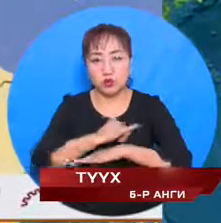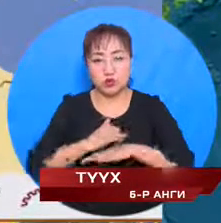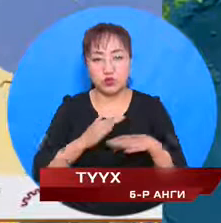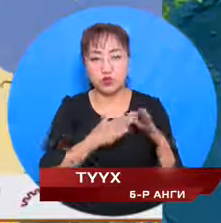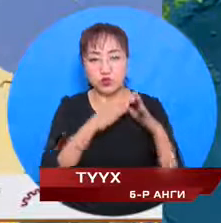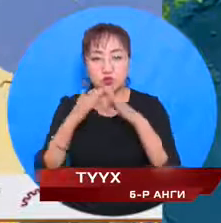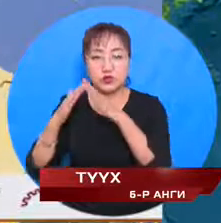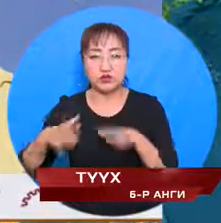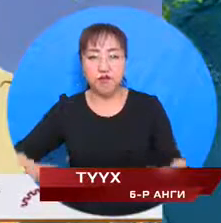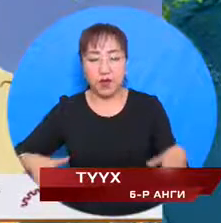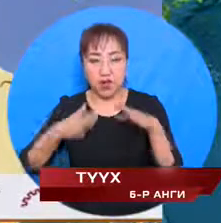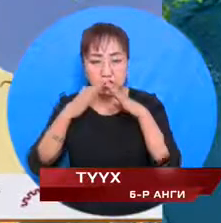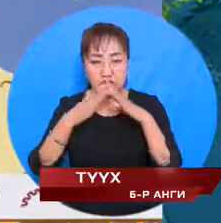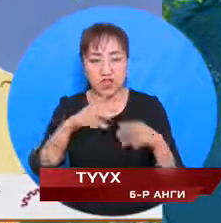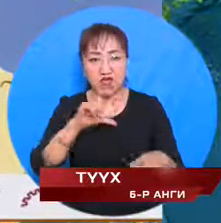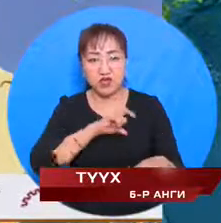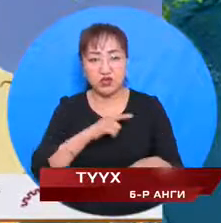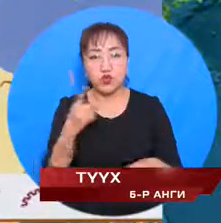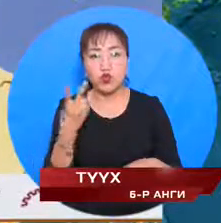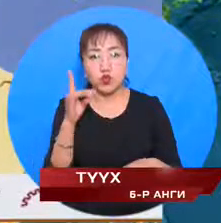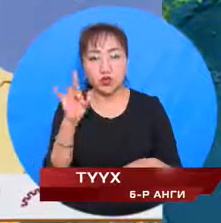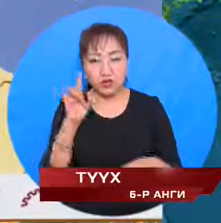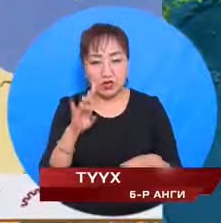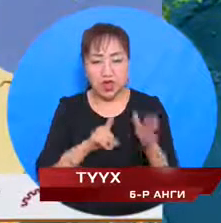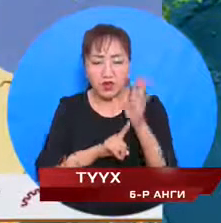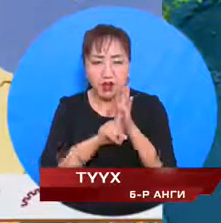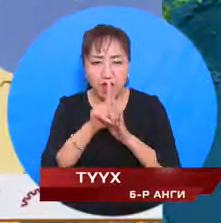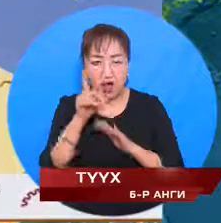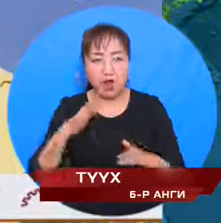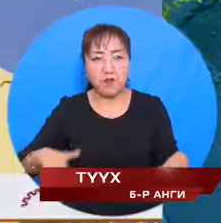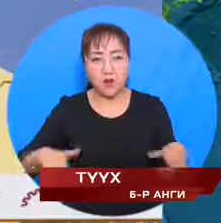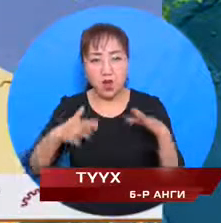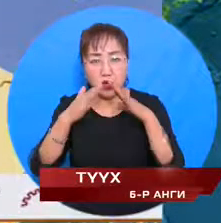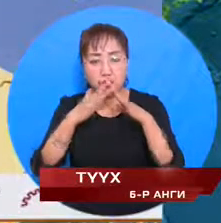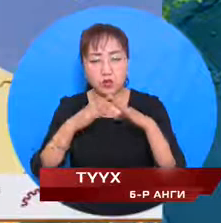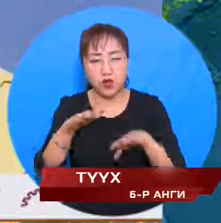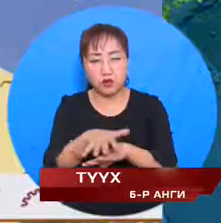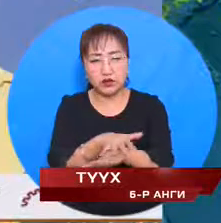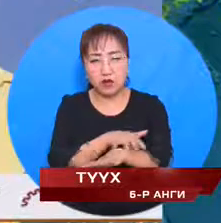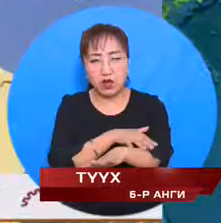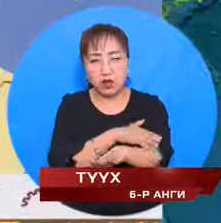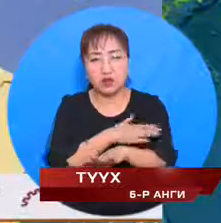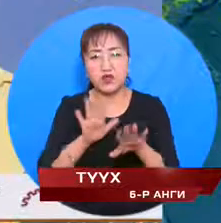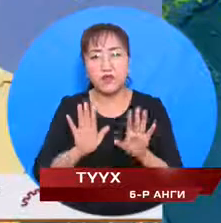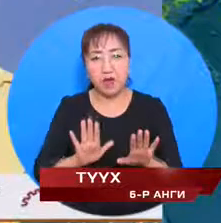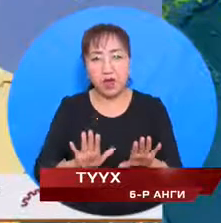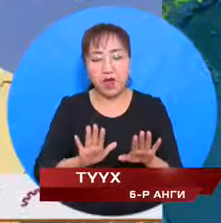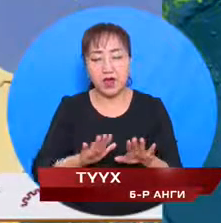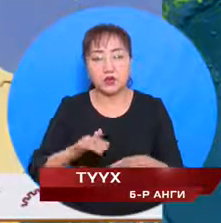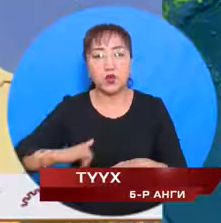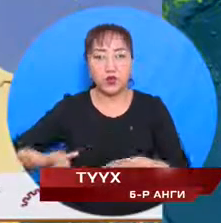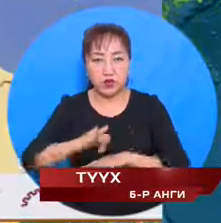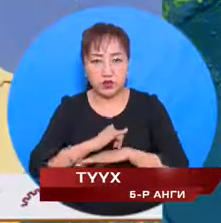Нүүдэлчдийн байгуулсан эзэнт гүрний дотроос анх удаа байгуулагдсан бөгөөд хамгийн удаан хугацаанд оршин тогтносон гүрэн юм. Археологийн